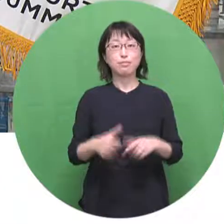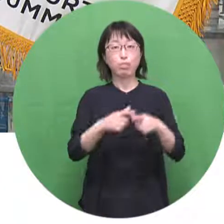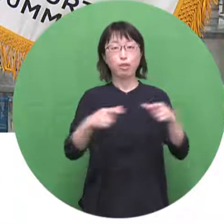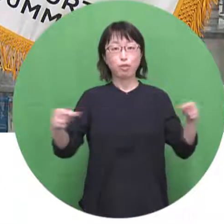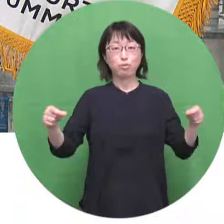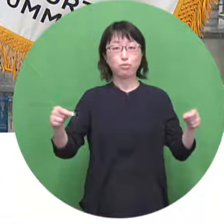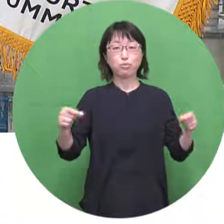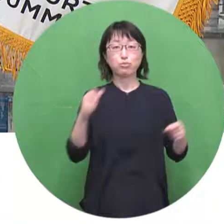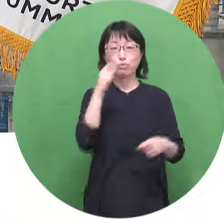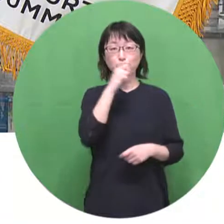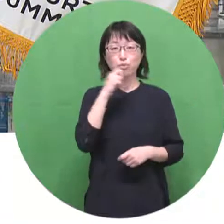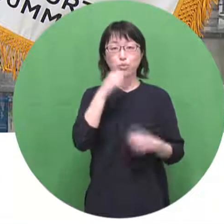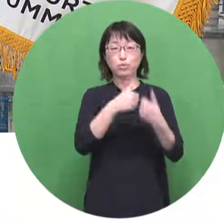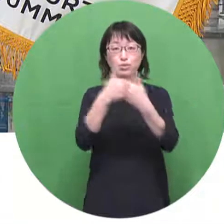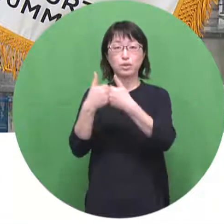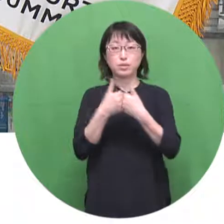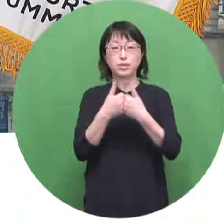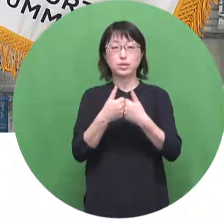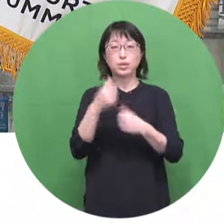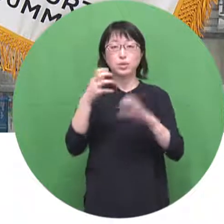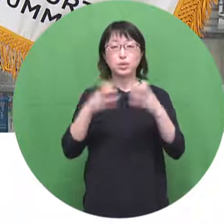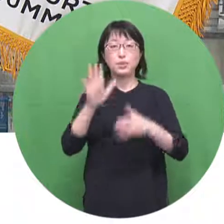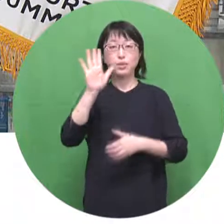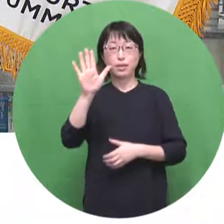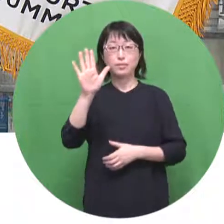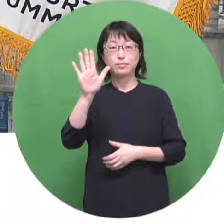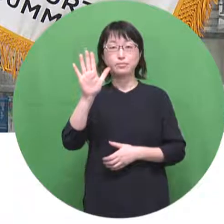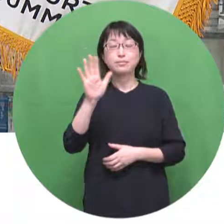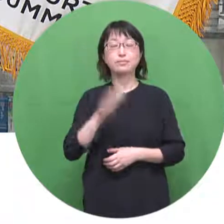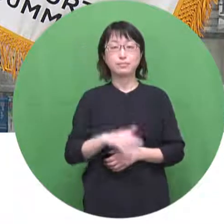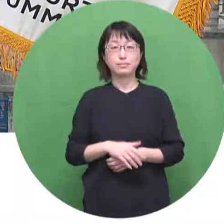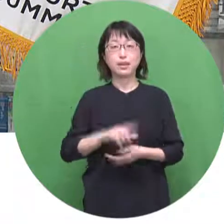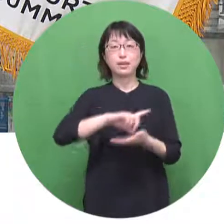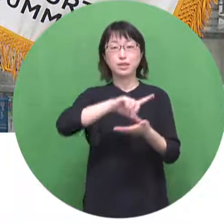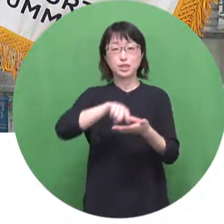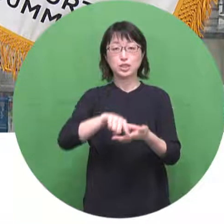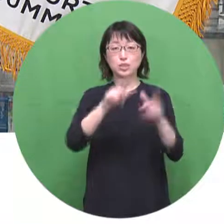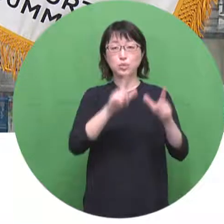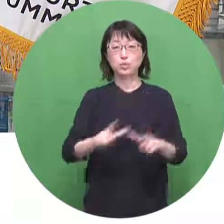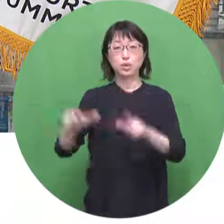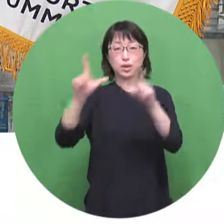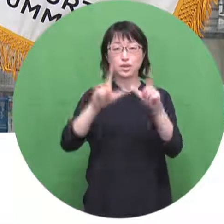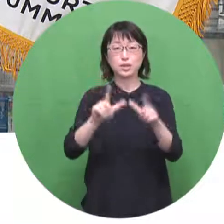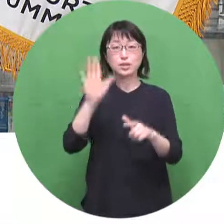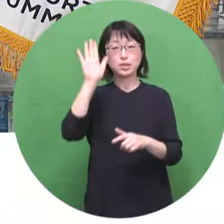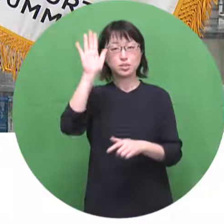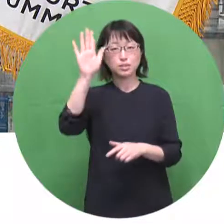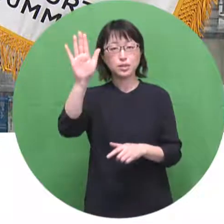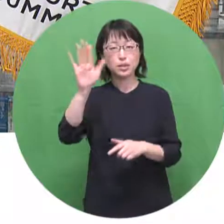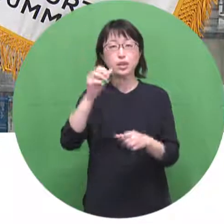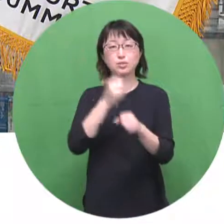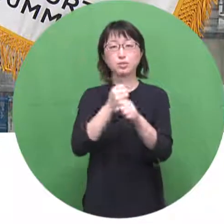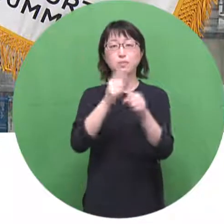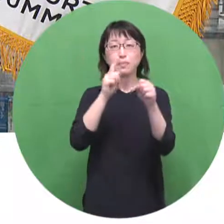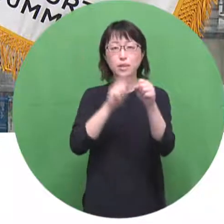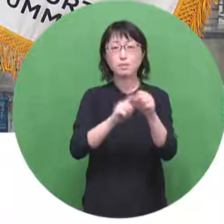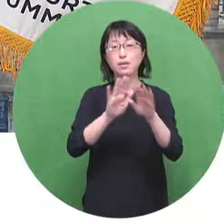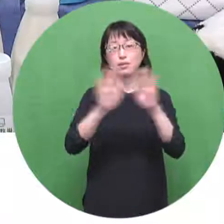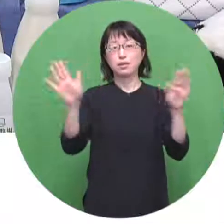全国ヨーグルトサミット in 岩手は、地域の暮らしづくり、そして地域の未来づくりのために開催いたします